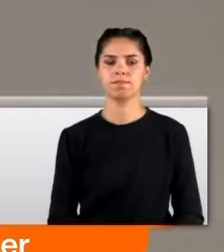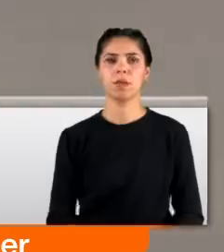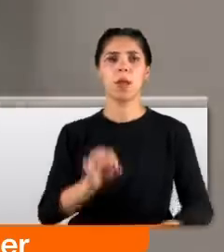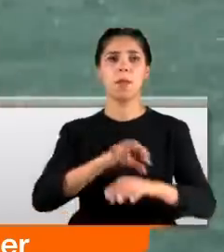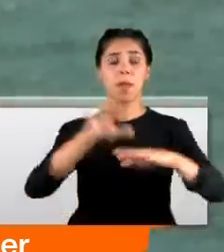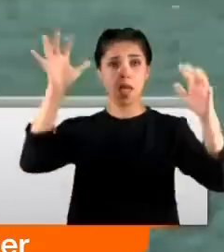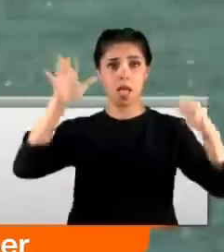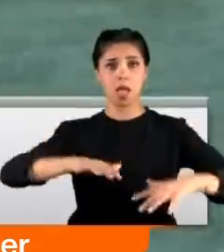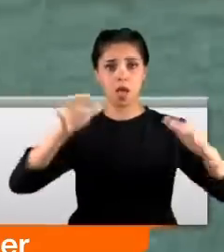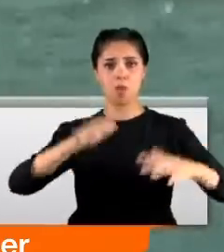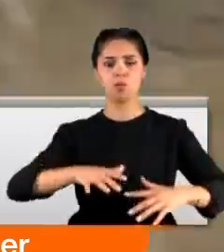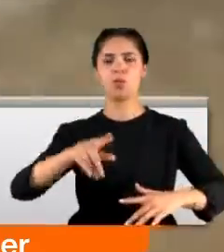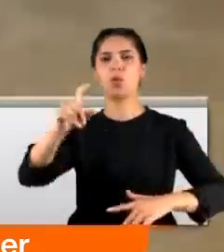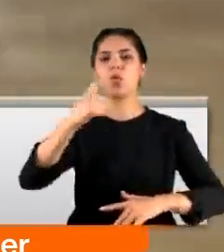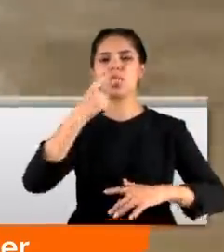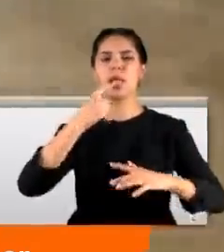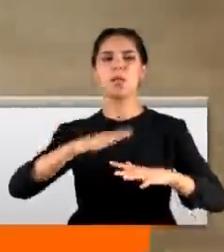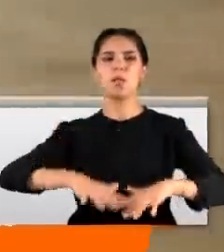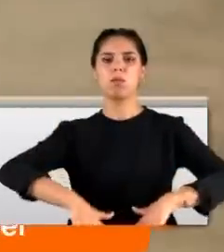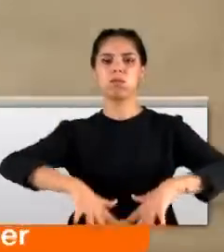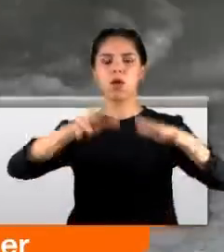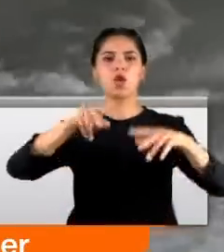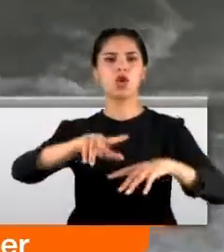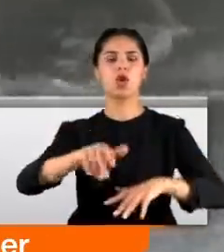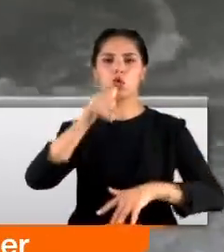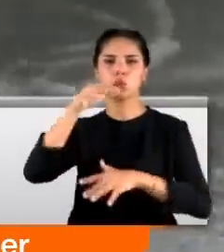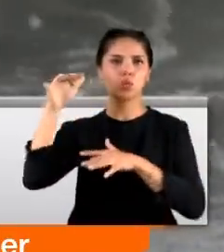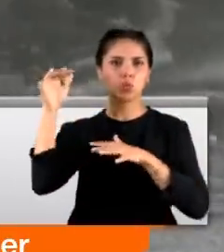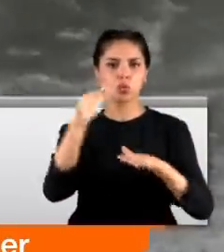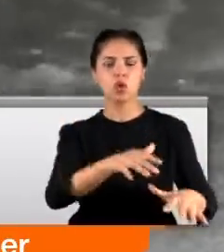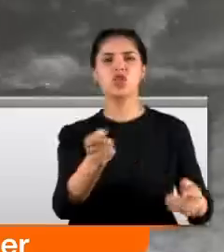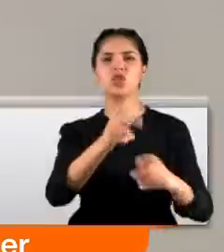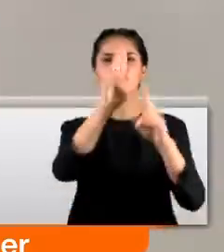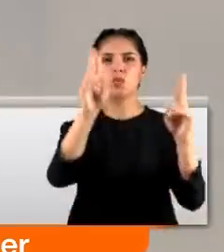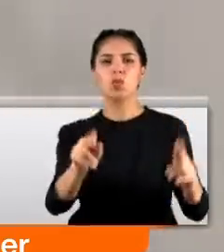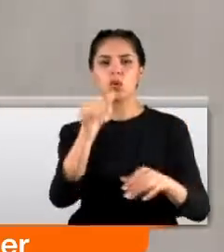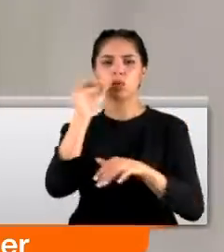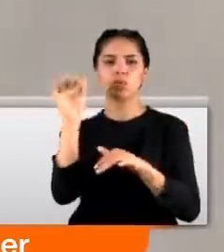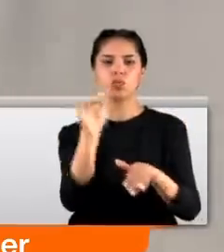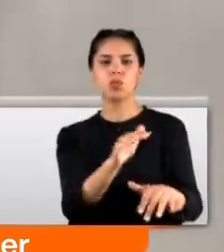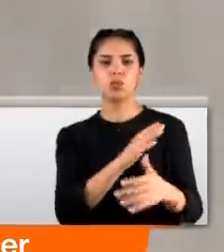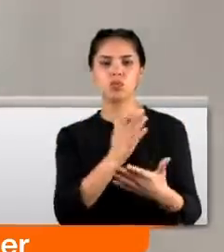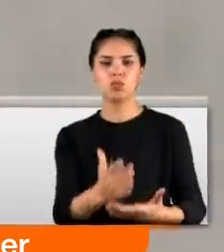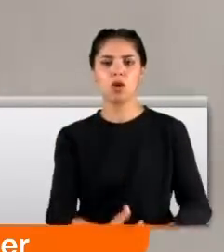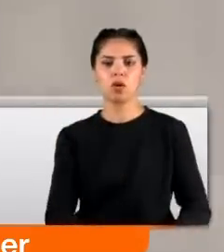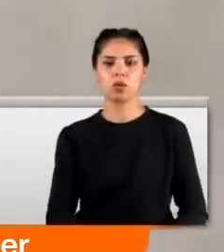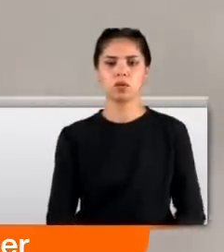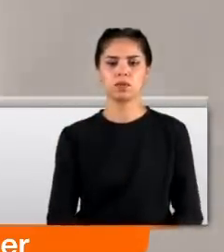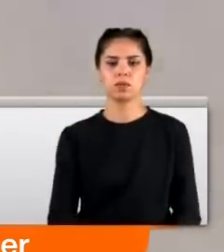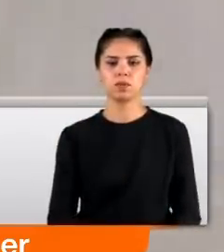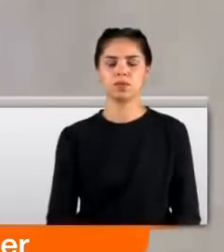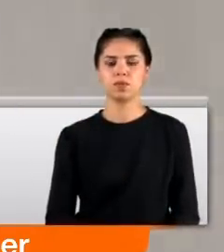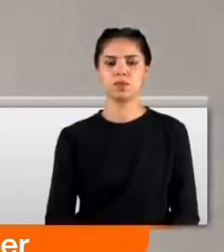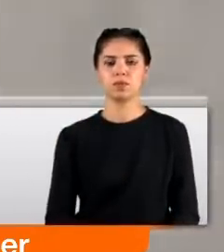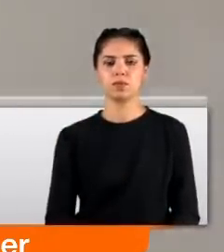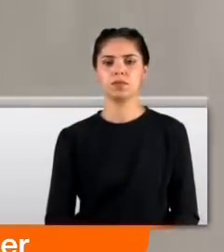Aniden bastırdı, rögarlar taştı, yollar göle döndü, iş yerleri su altında kaldı. Taşmayacak, taşmayacak diyorlardı. Dere